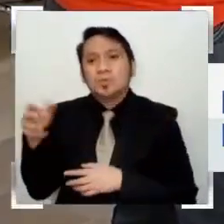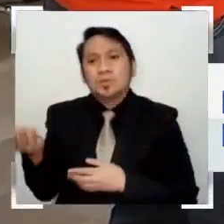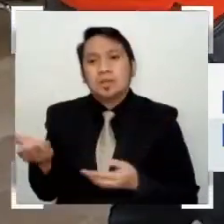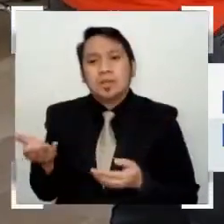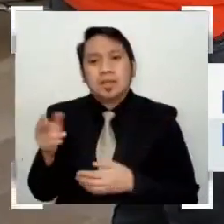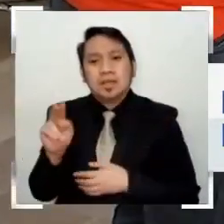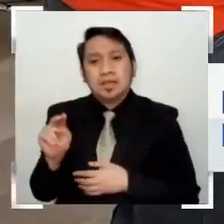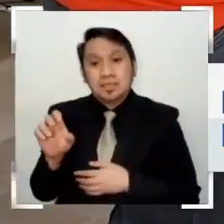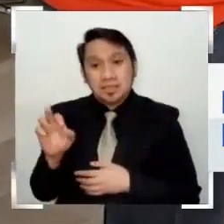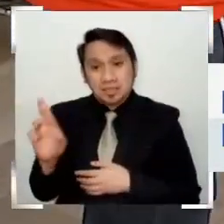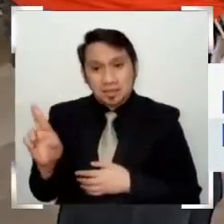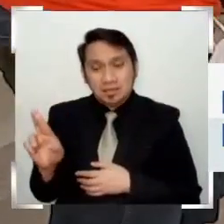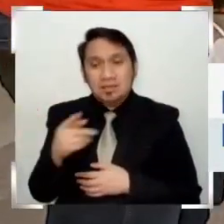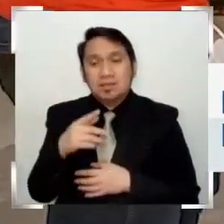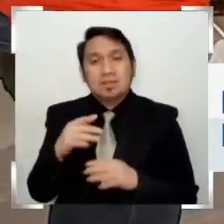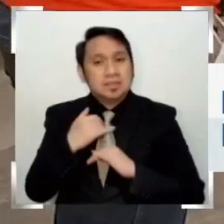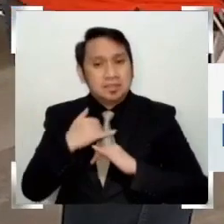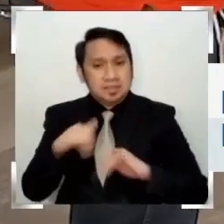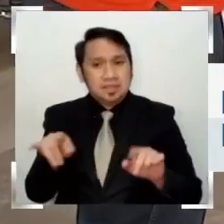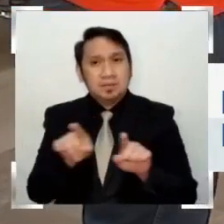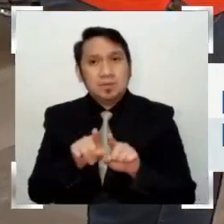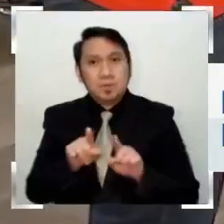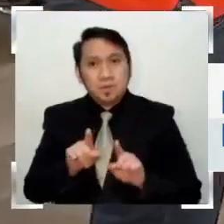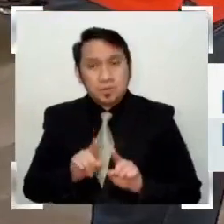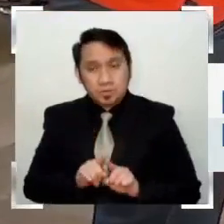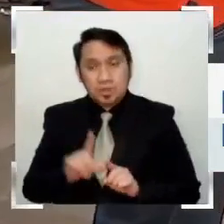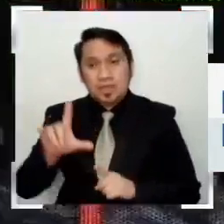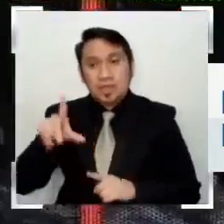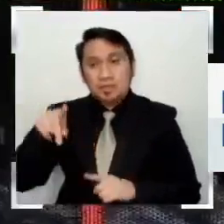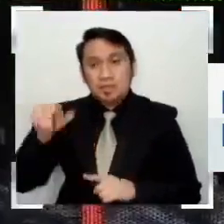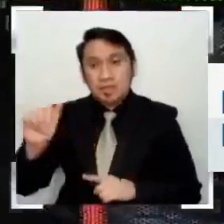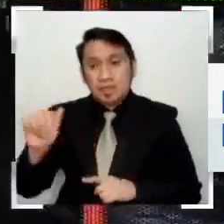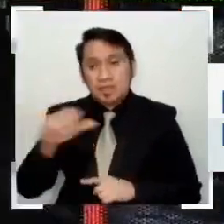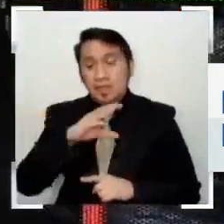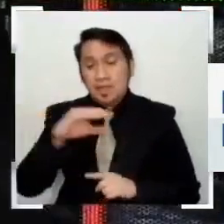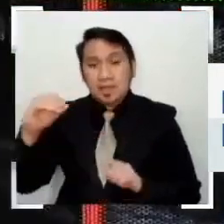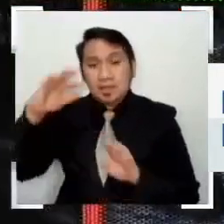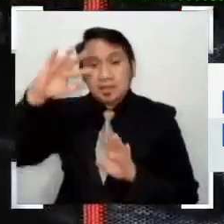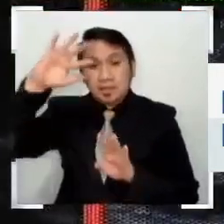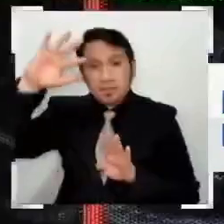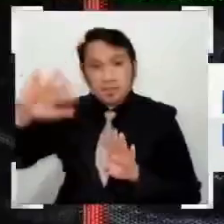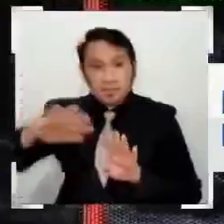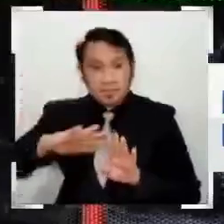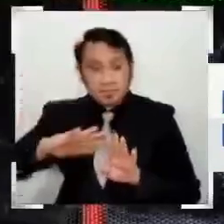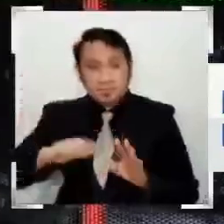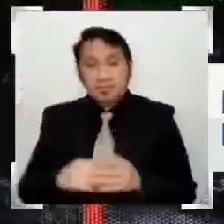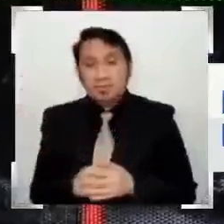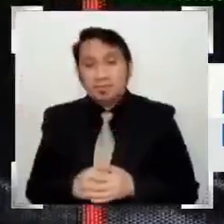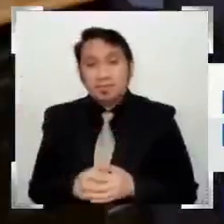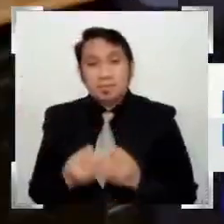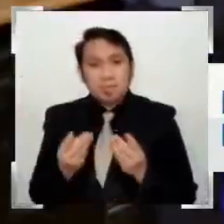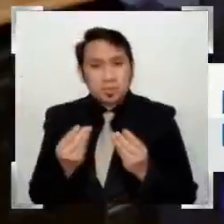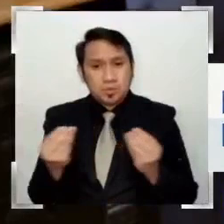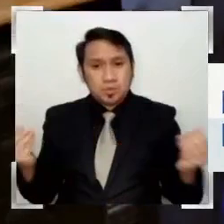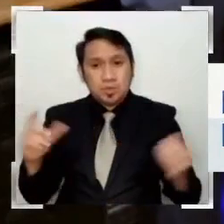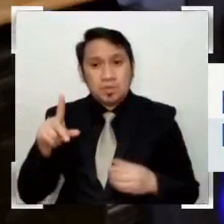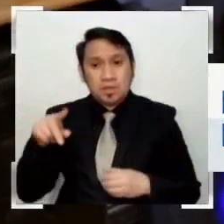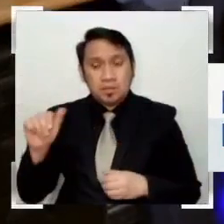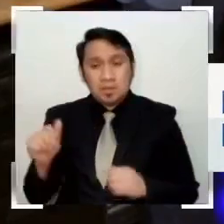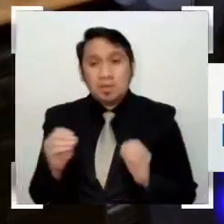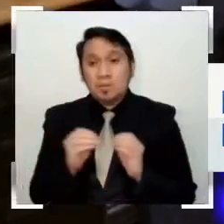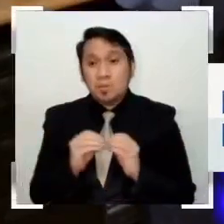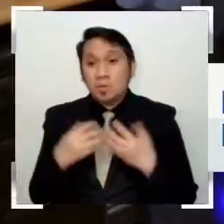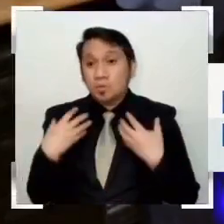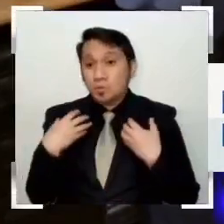pa rin daw ito ng trough o extension ng low pressure area at ng amihan. Mawawala raw ang LPA pero lalakas ang amihan na magpapaulan